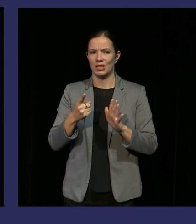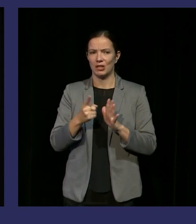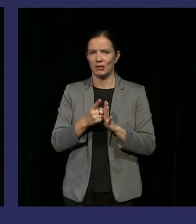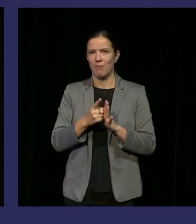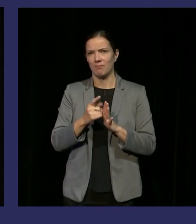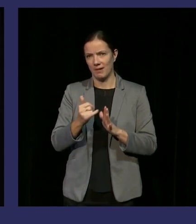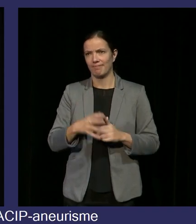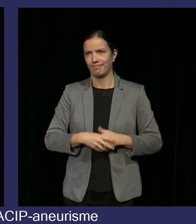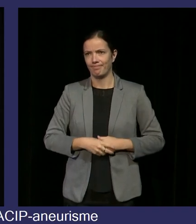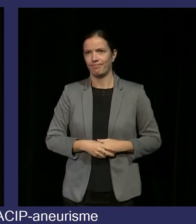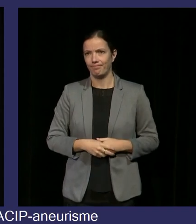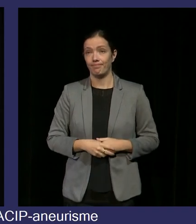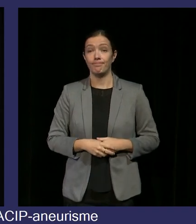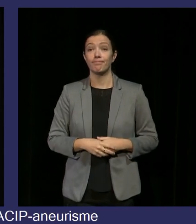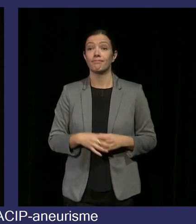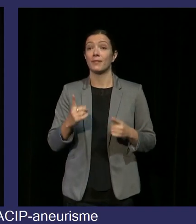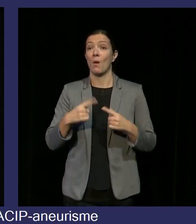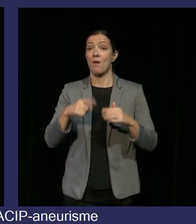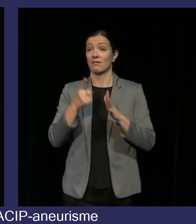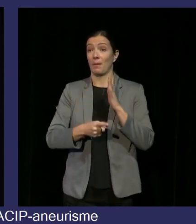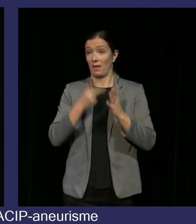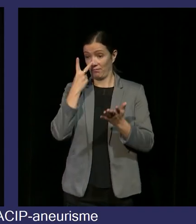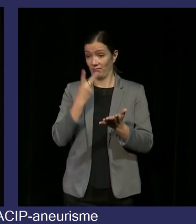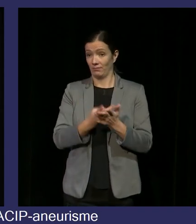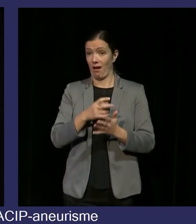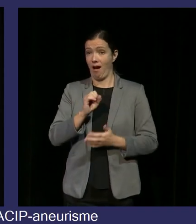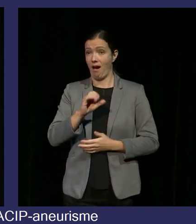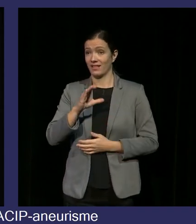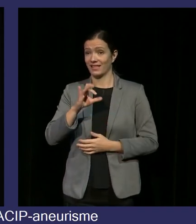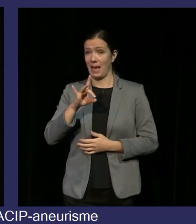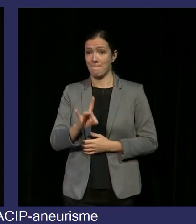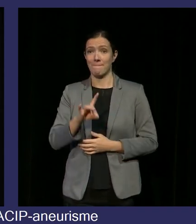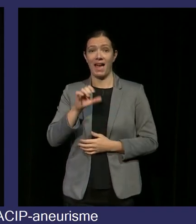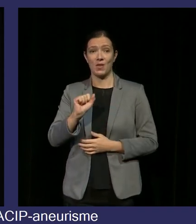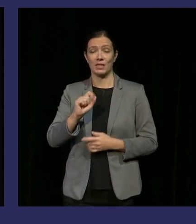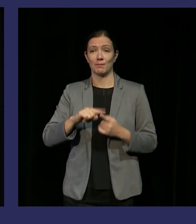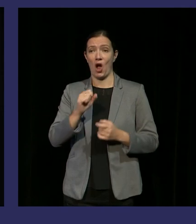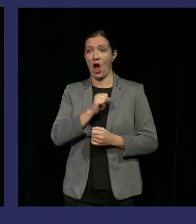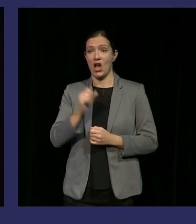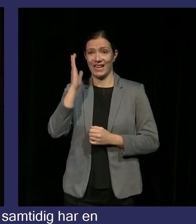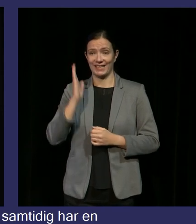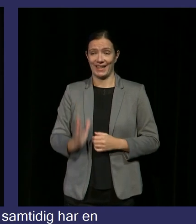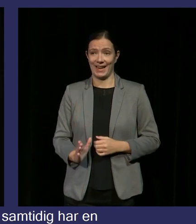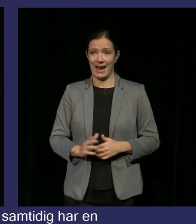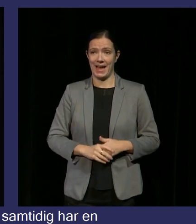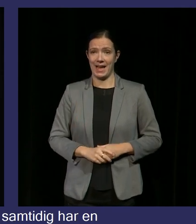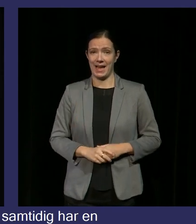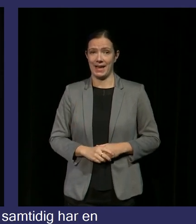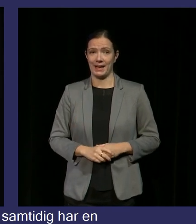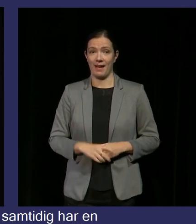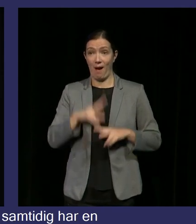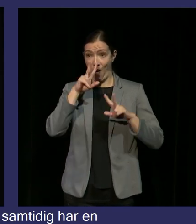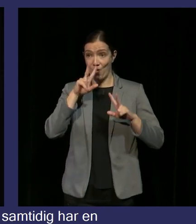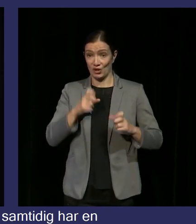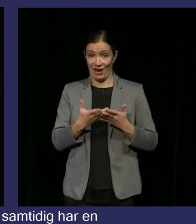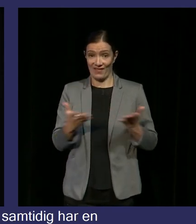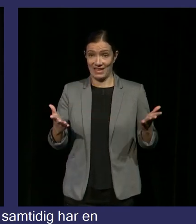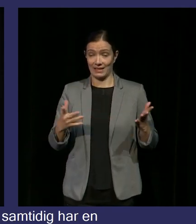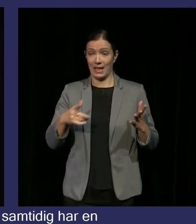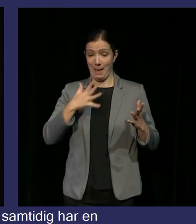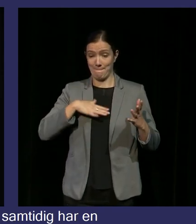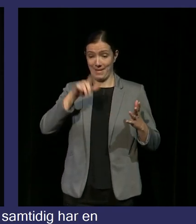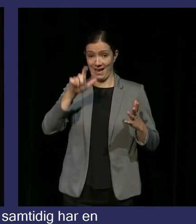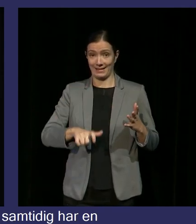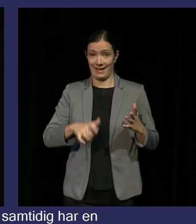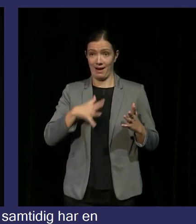lammet. Og så står det samtidig fått påvist ASIP-aneurisme på høyre side. Så undersøkelsen har vist at pasienten